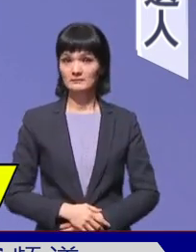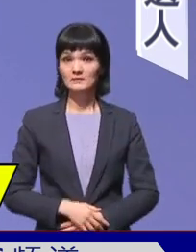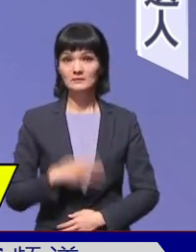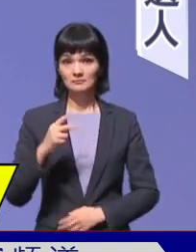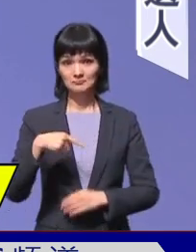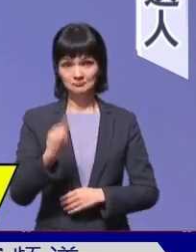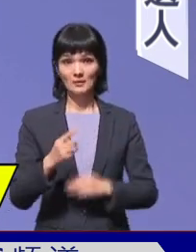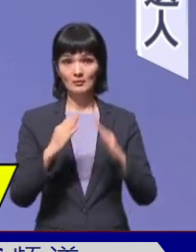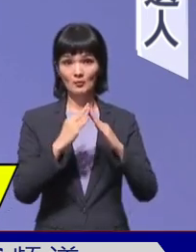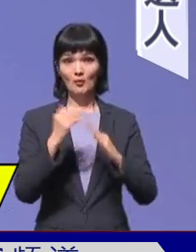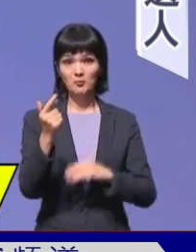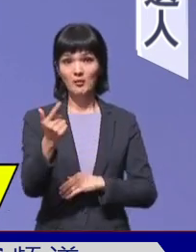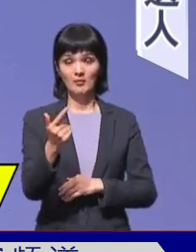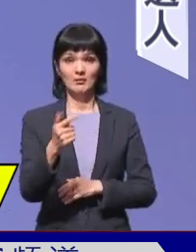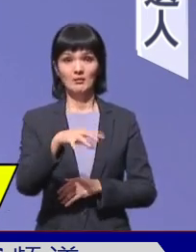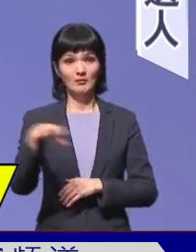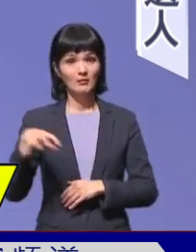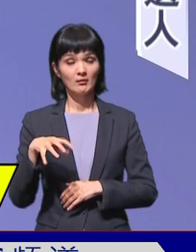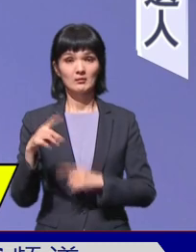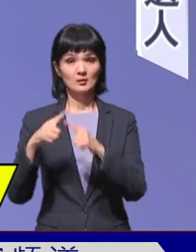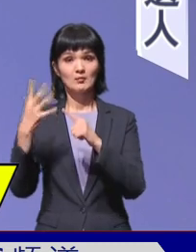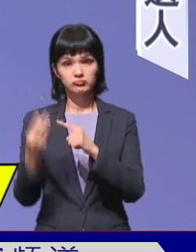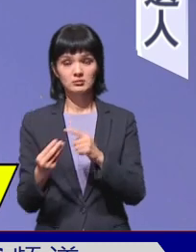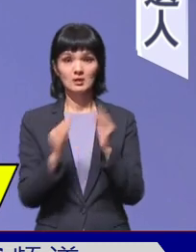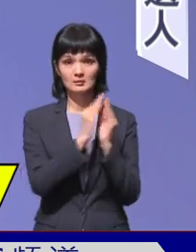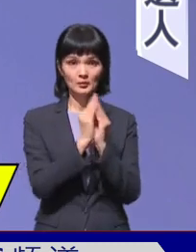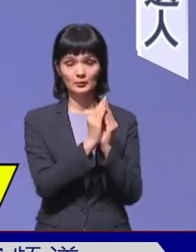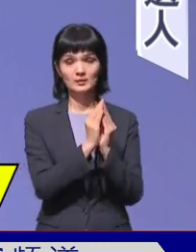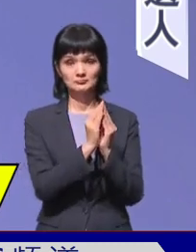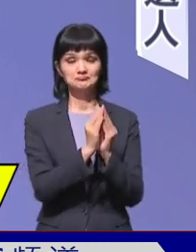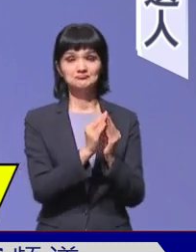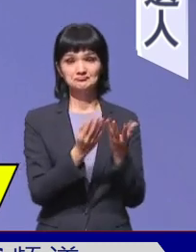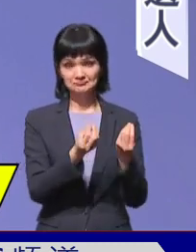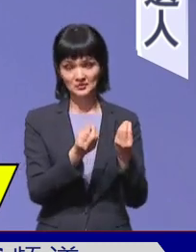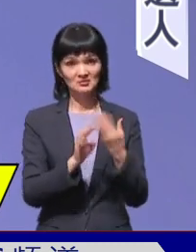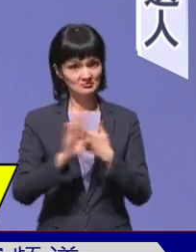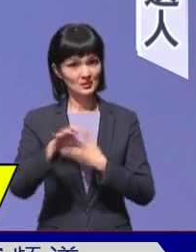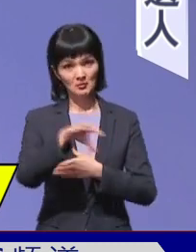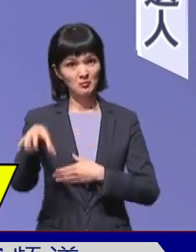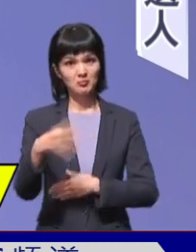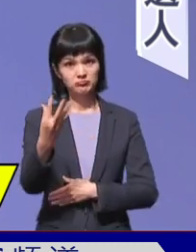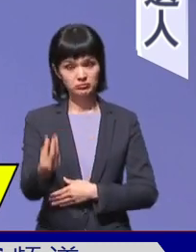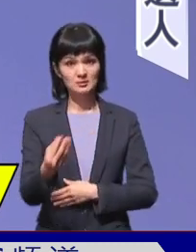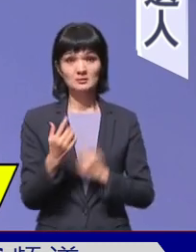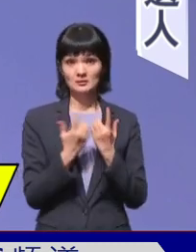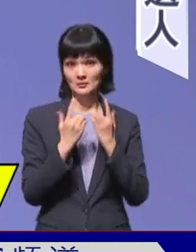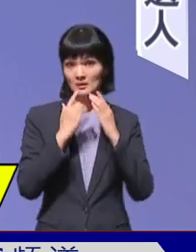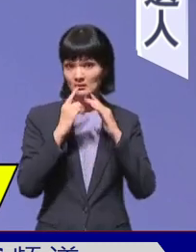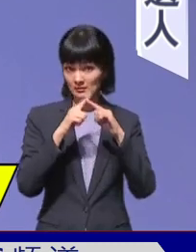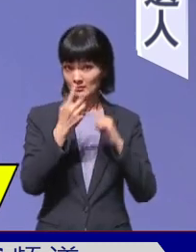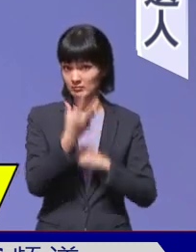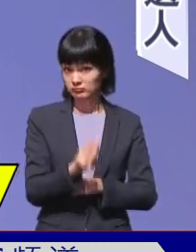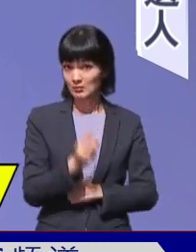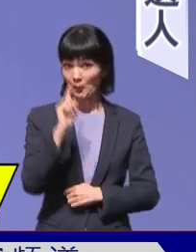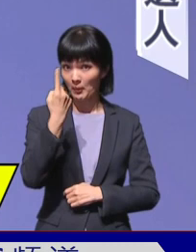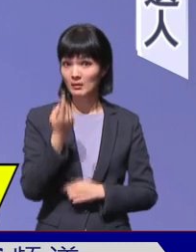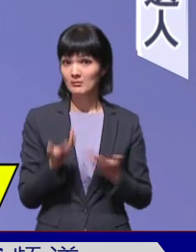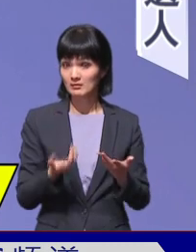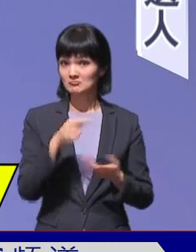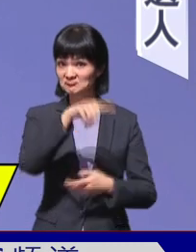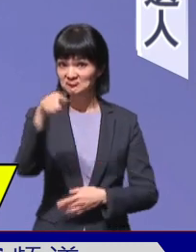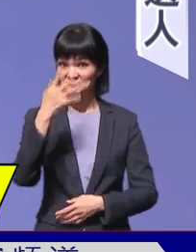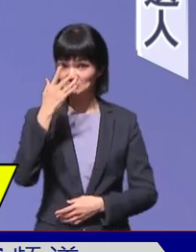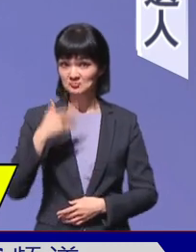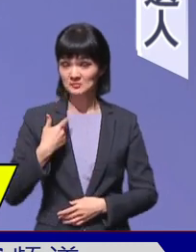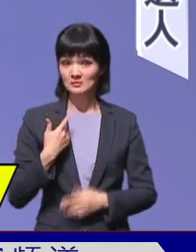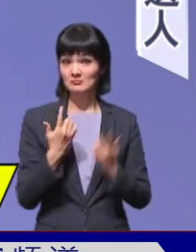六都的人口都下降，除了桃园之外。也就是说台北的人口下降有几个原因。第一个，你们可能不知